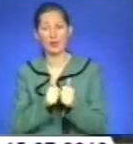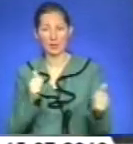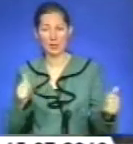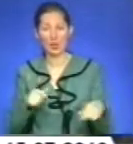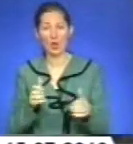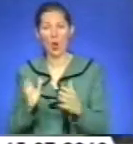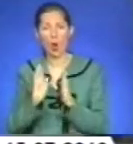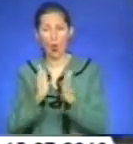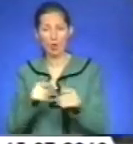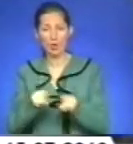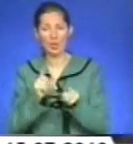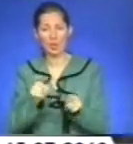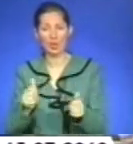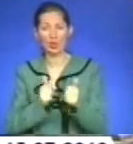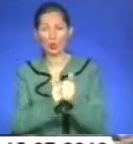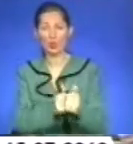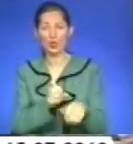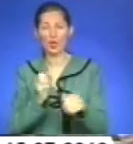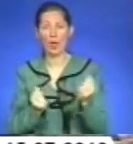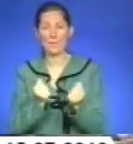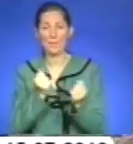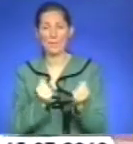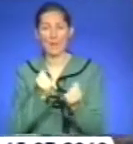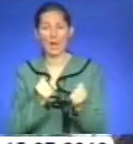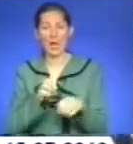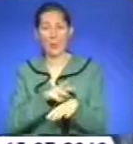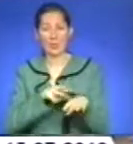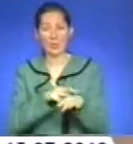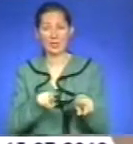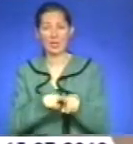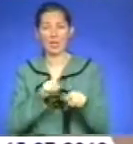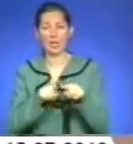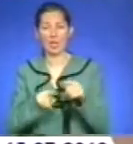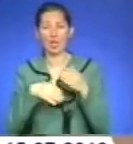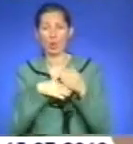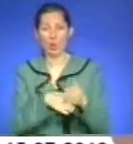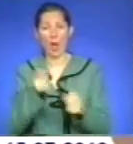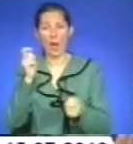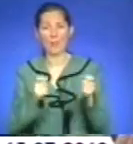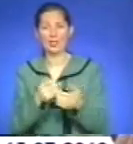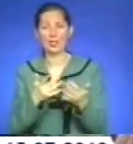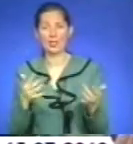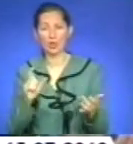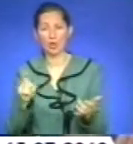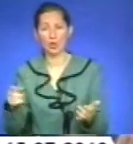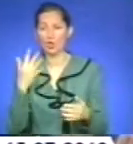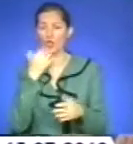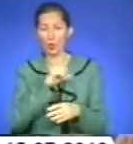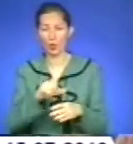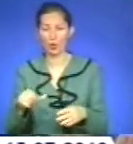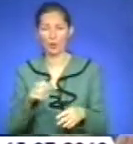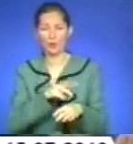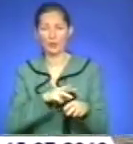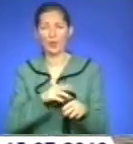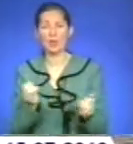працівники. Незважаючи на негоду, до Зарваниці прибули тисячі прочан з різних куточків України та з-за кордону. Міліціонери на належному рівні забезпечили